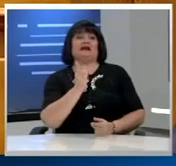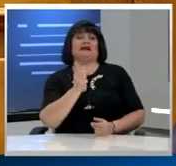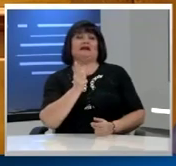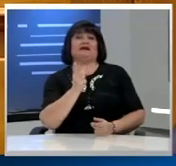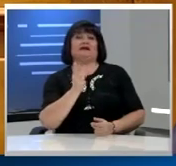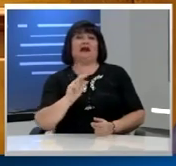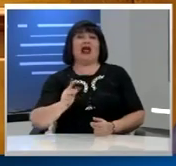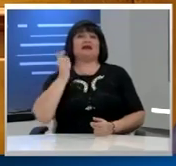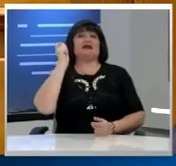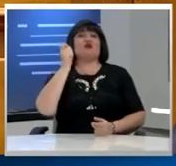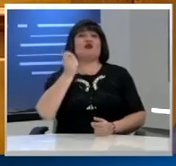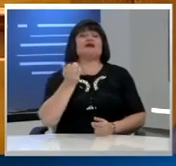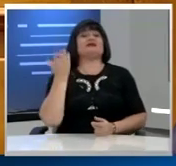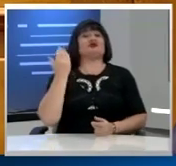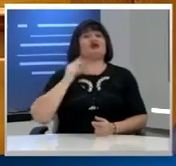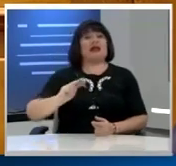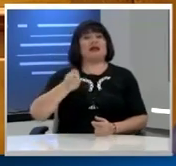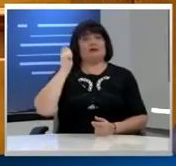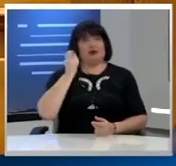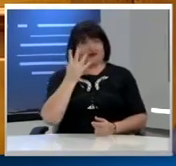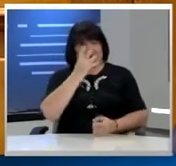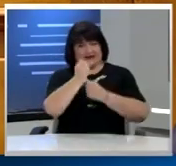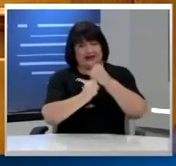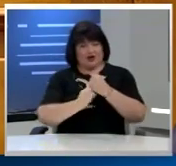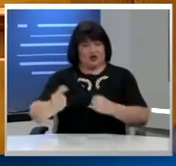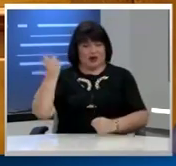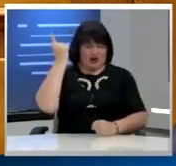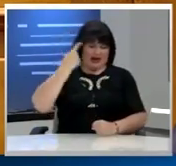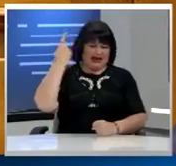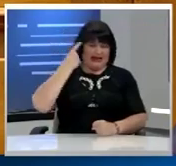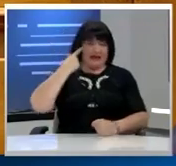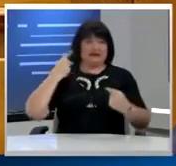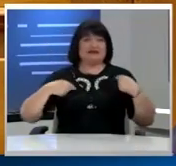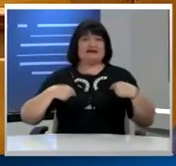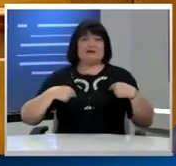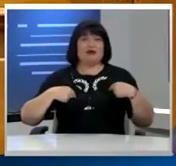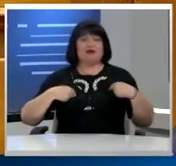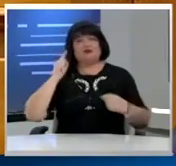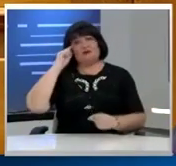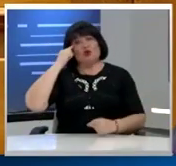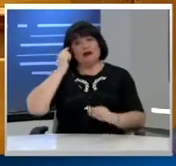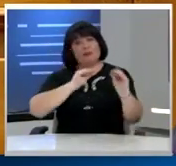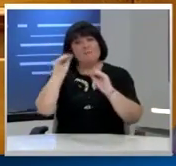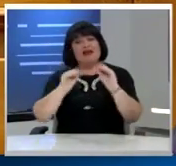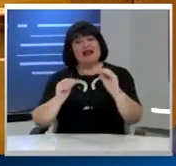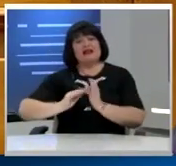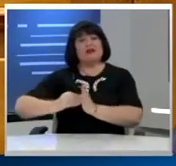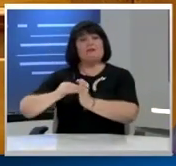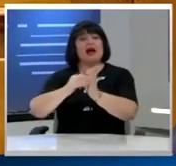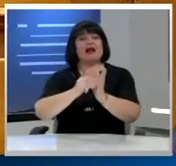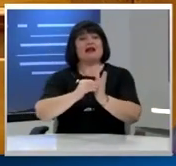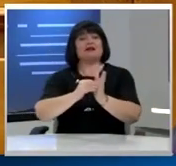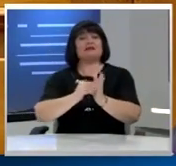ως αξιωματική αντιπολίτευση, ως αντιπολίτευση 4 χρόνια στο ΣΥΡΙΖΑ. Είχε μια ιδιοτέλεια για τους μετακλητούς. Είχε